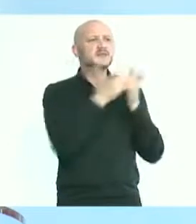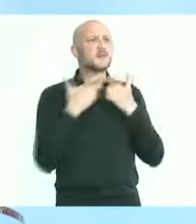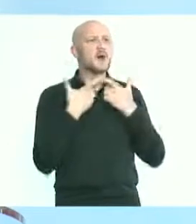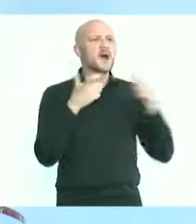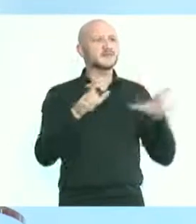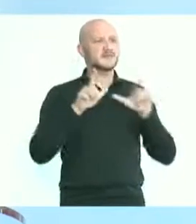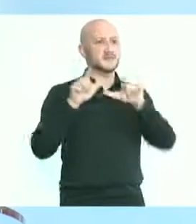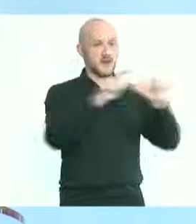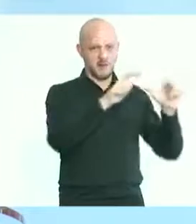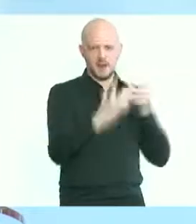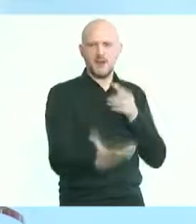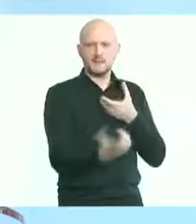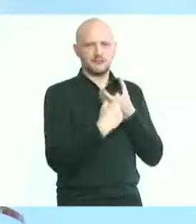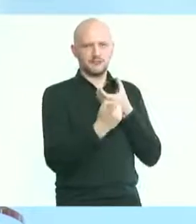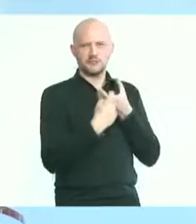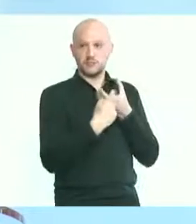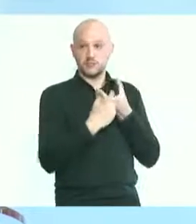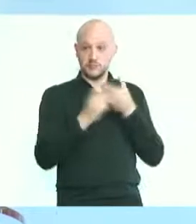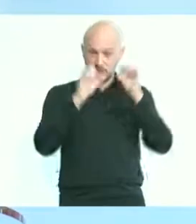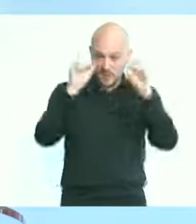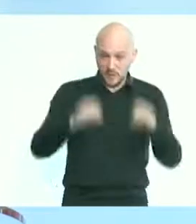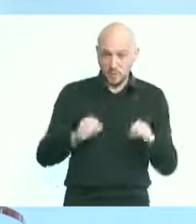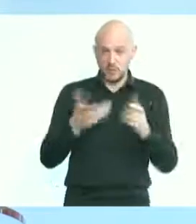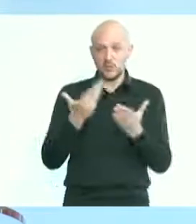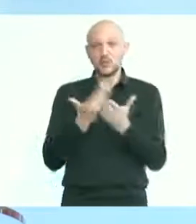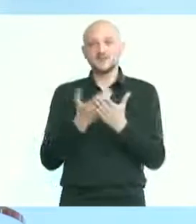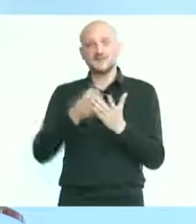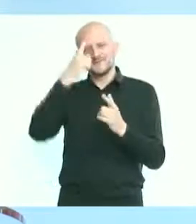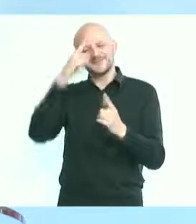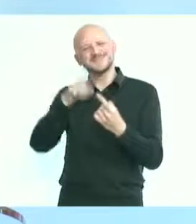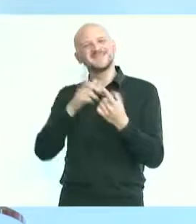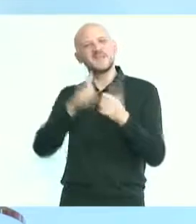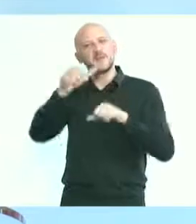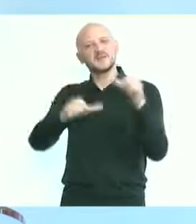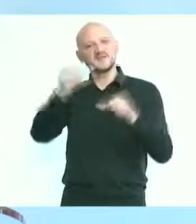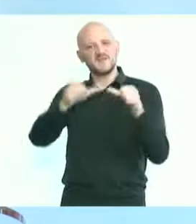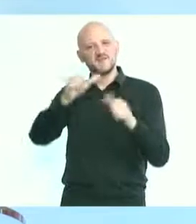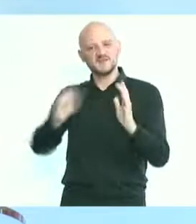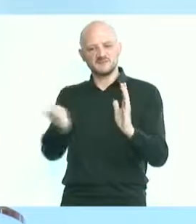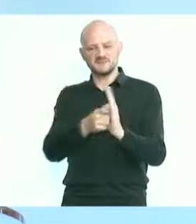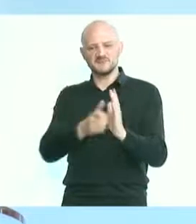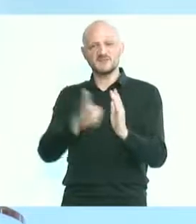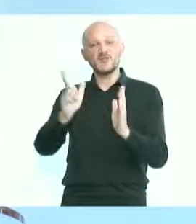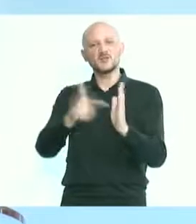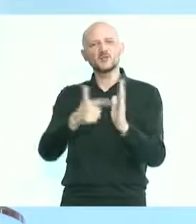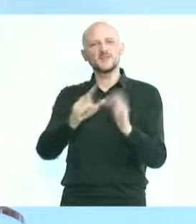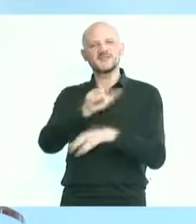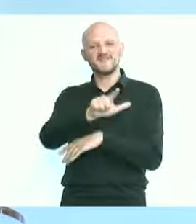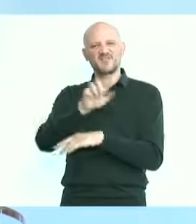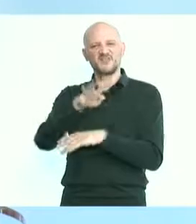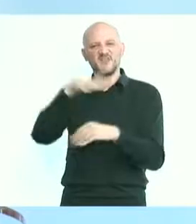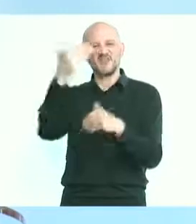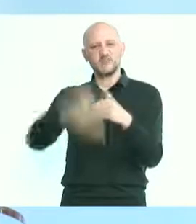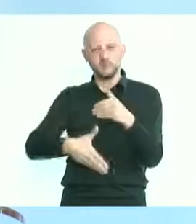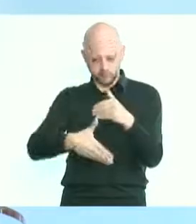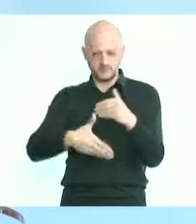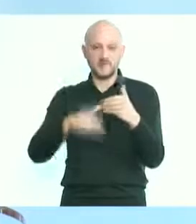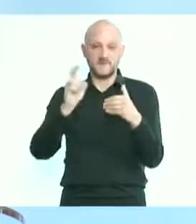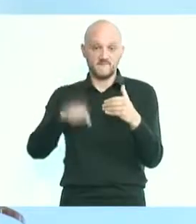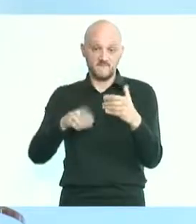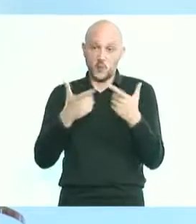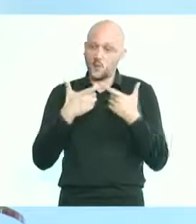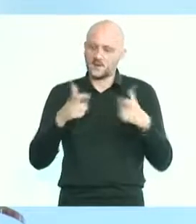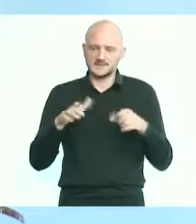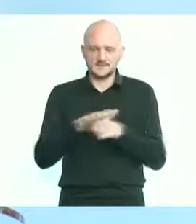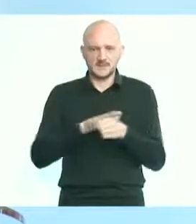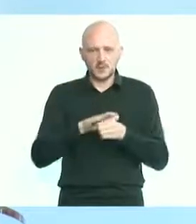contribuer à l'impact positif de Paris 2024 sur ce sujet majeur. Cela signifie concrètement que les villes Terre de Jeux se mobiliseront